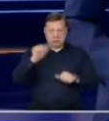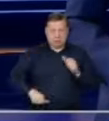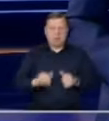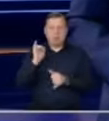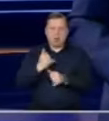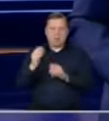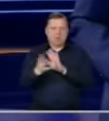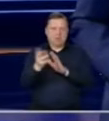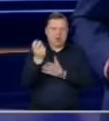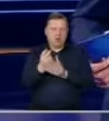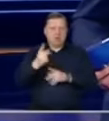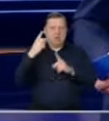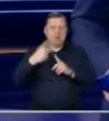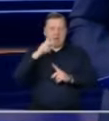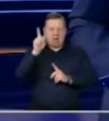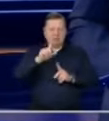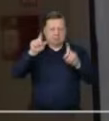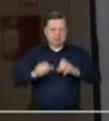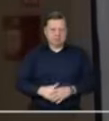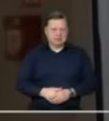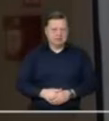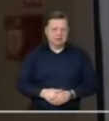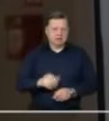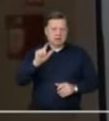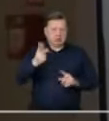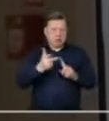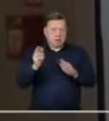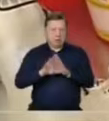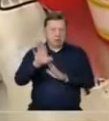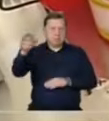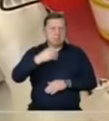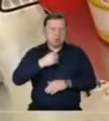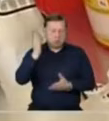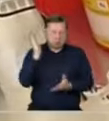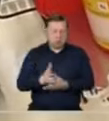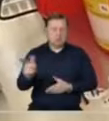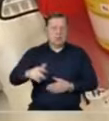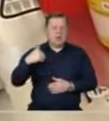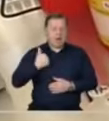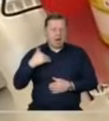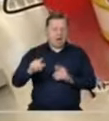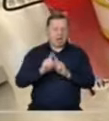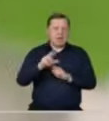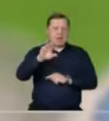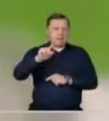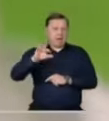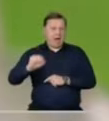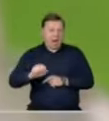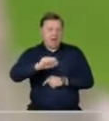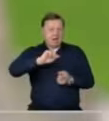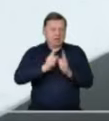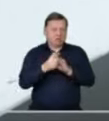19 lutego, zaczynamy TeleExpress. Trzecia fala pandemii już w Polsce atakuje brytyjski, a nawet południowoafrykański wariant